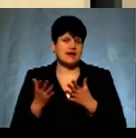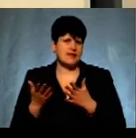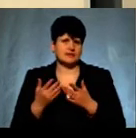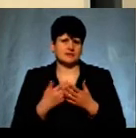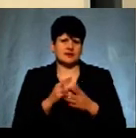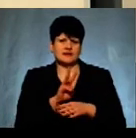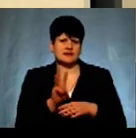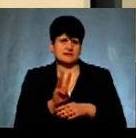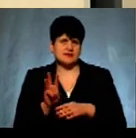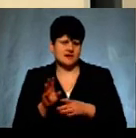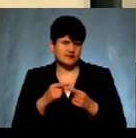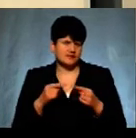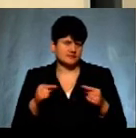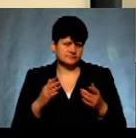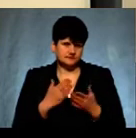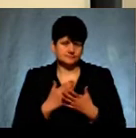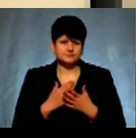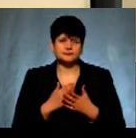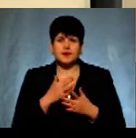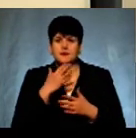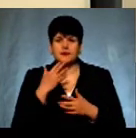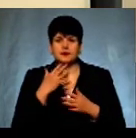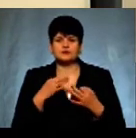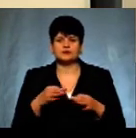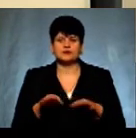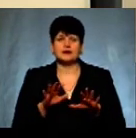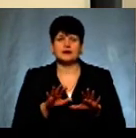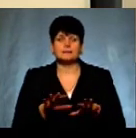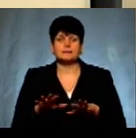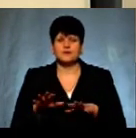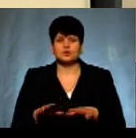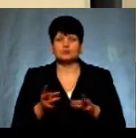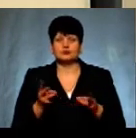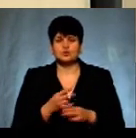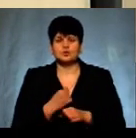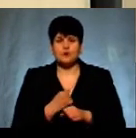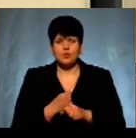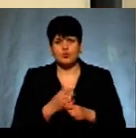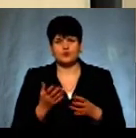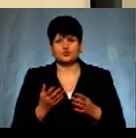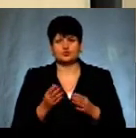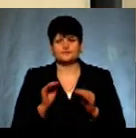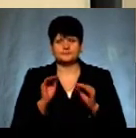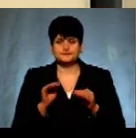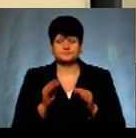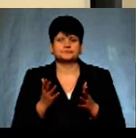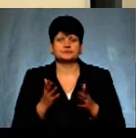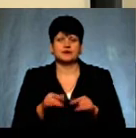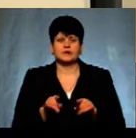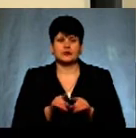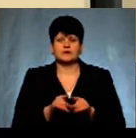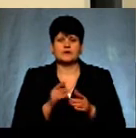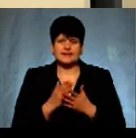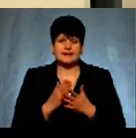сайти, інтернет-ресурси, де є дуже багато вакансій, що потребують на роботу, роботодавці виставляють. Можна... є